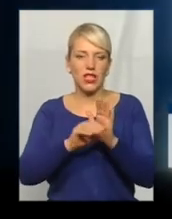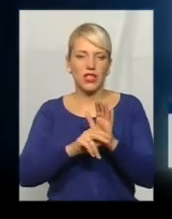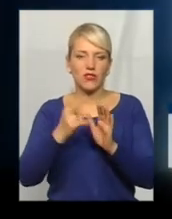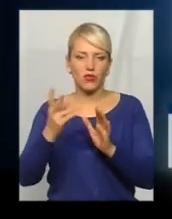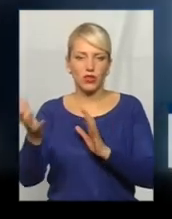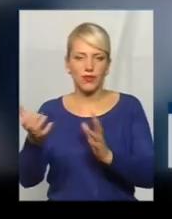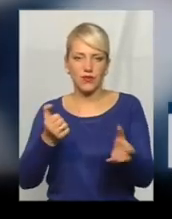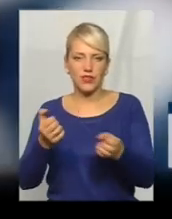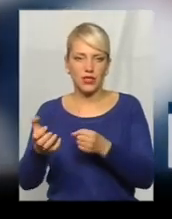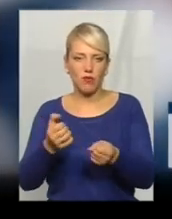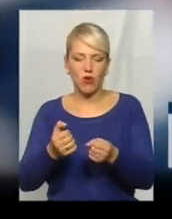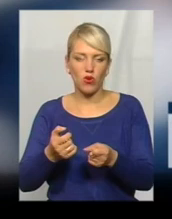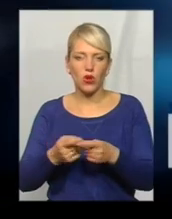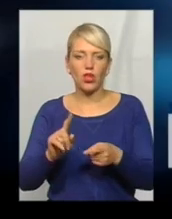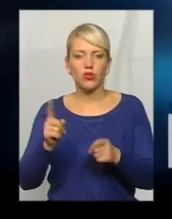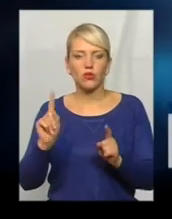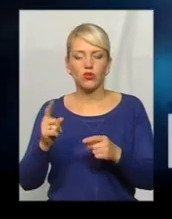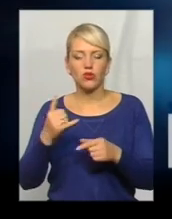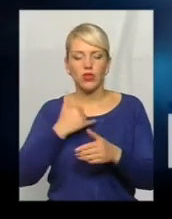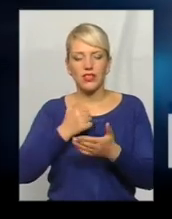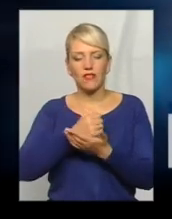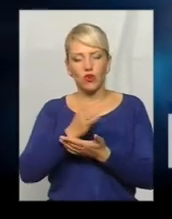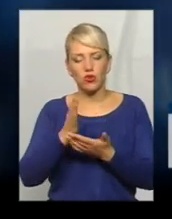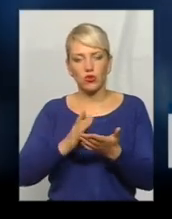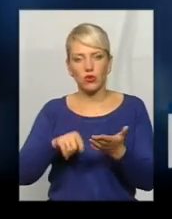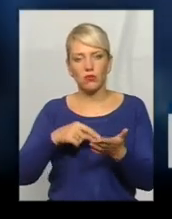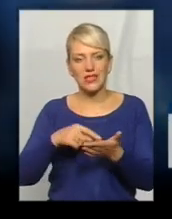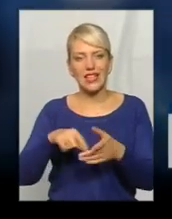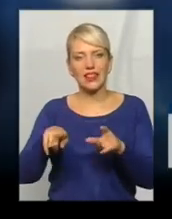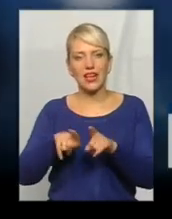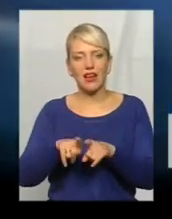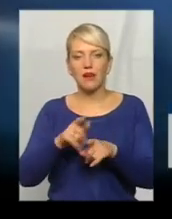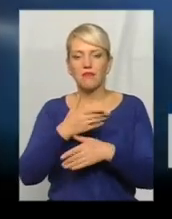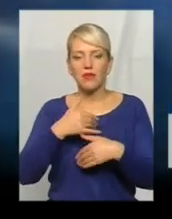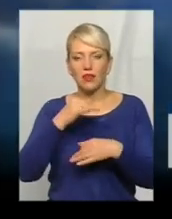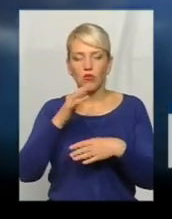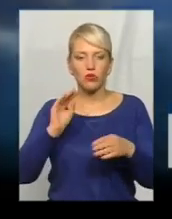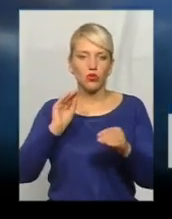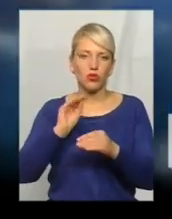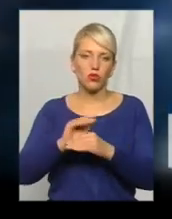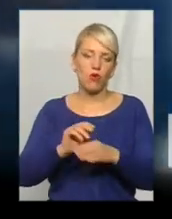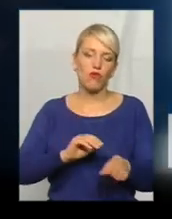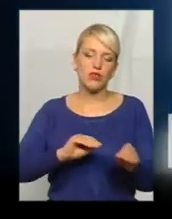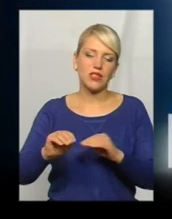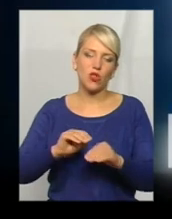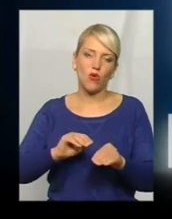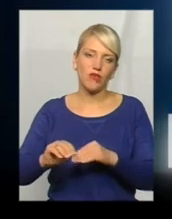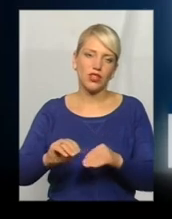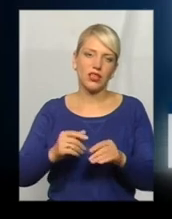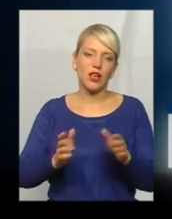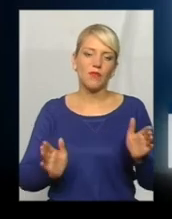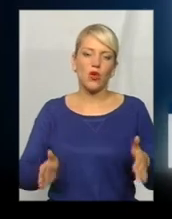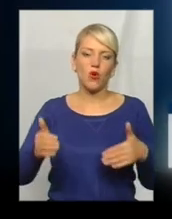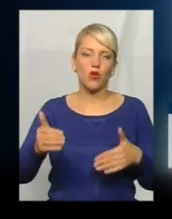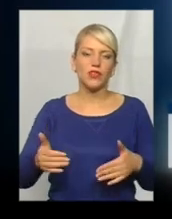збору, тому що у нас інфраструктура міста така, що ми не можемо додатково встановити контейнери